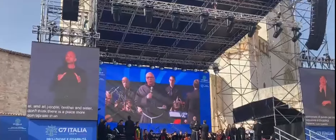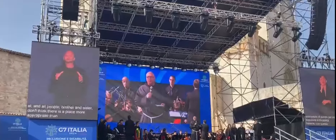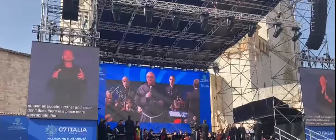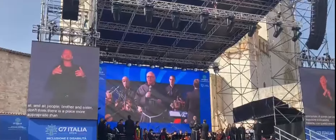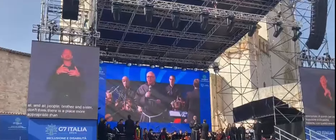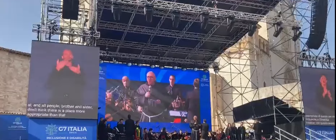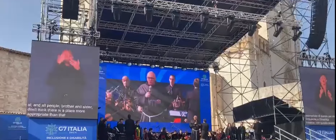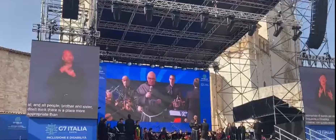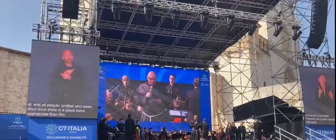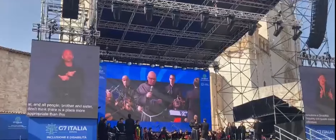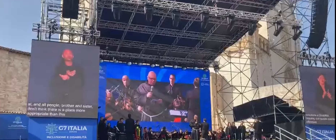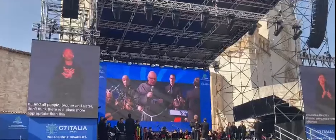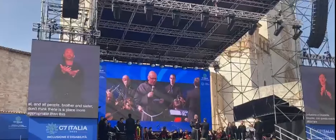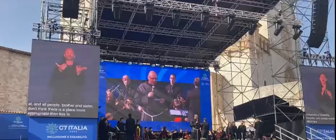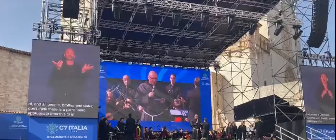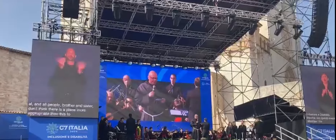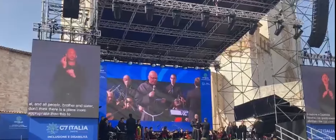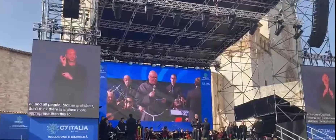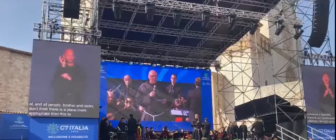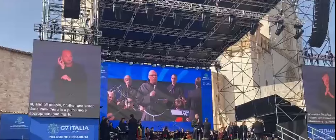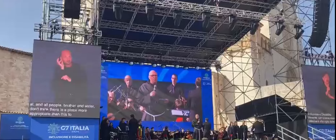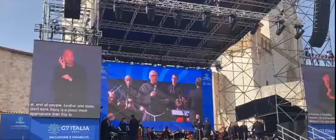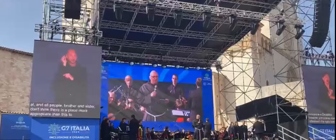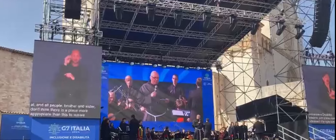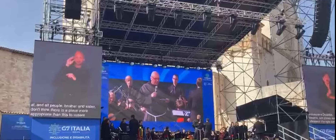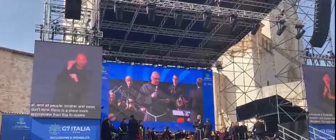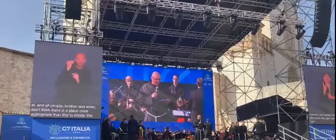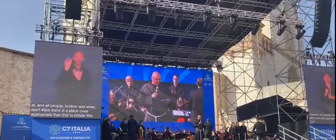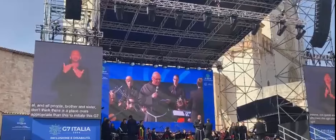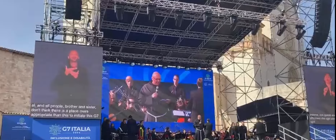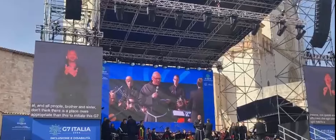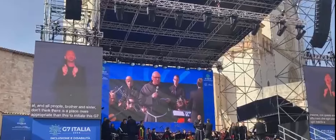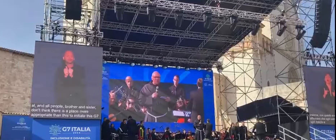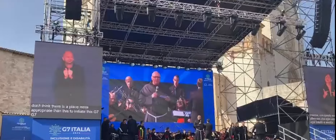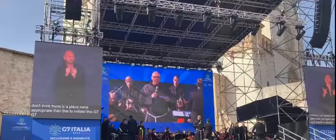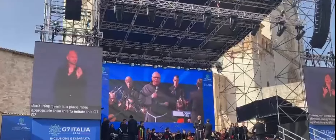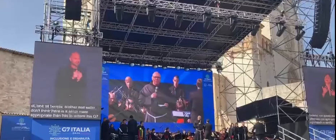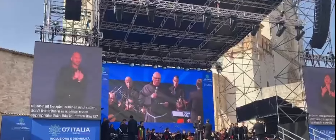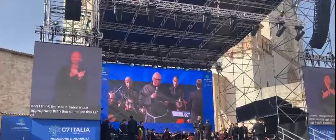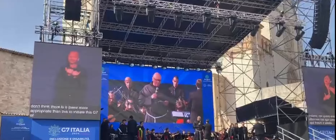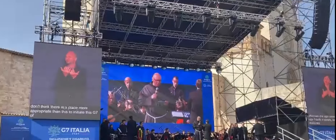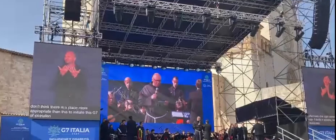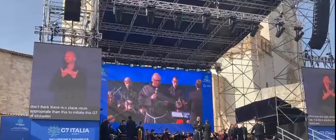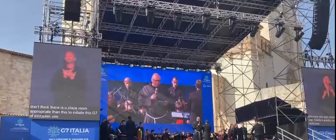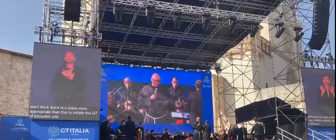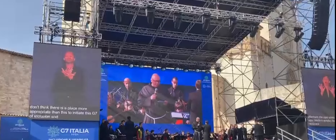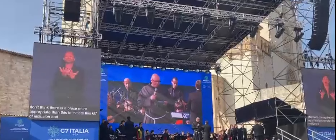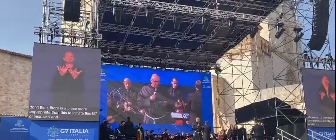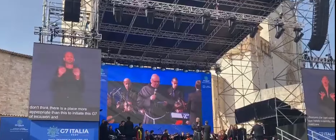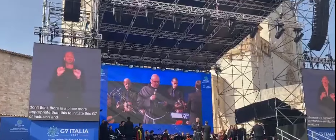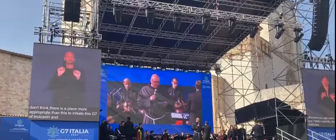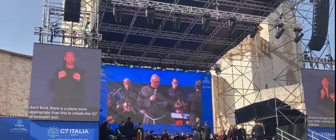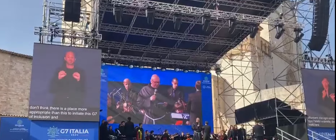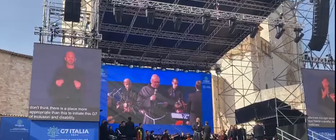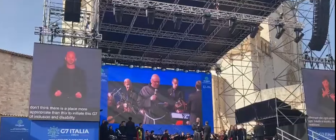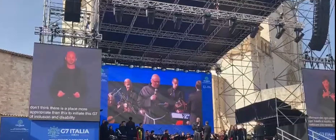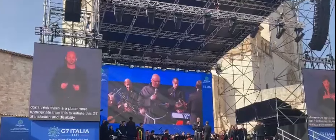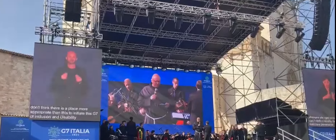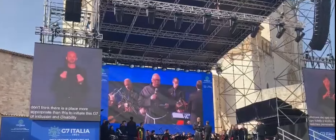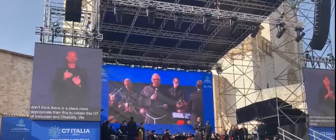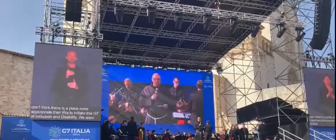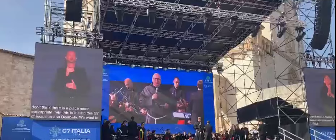ogni fratello e ogni sorella deve poter realizzare pienamente la propria unicità